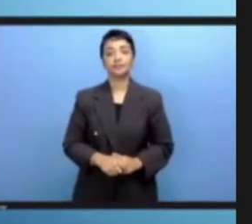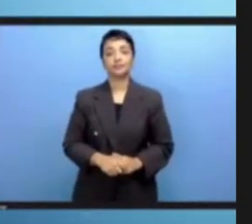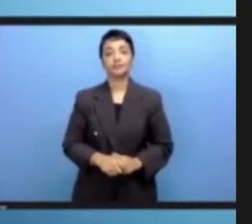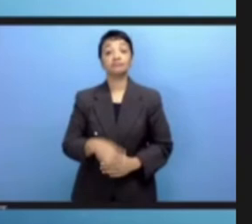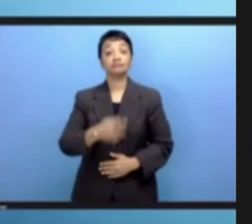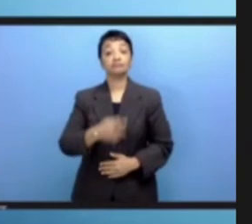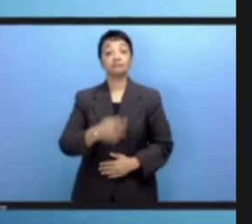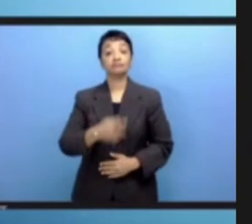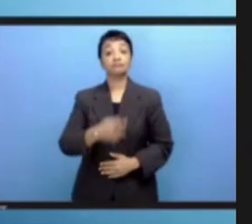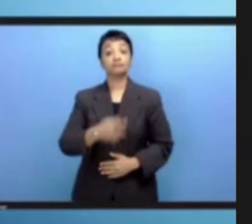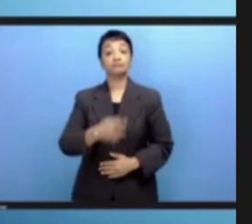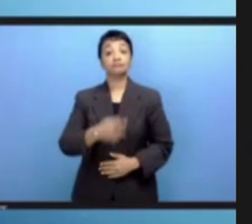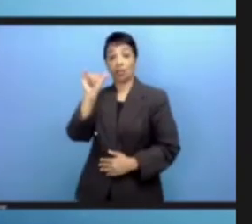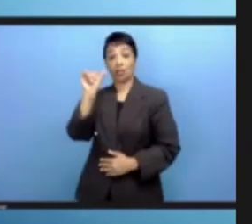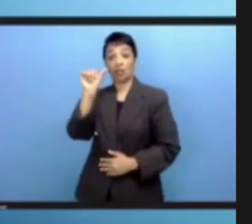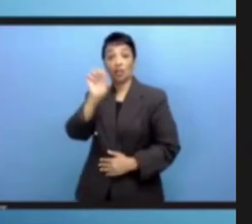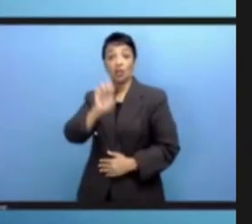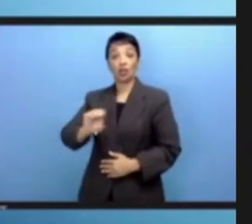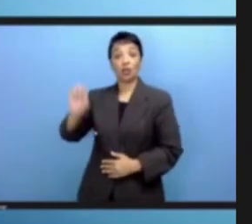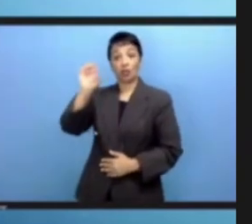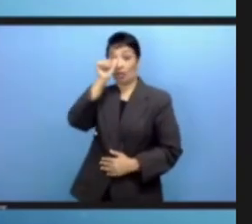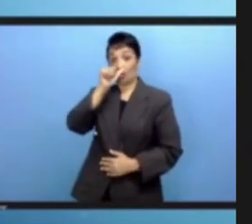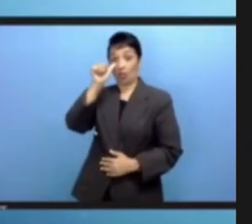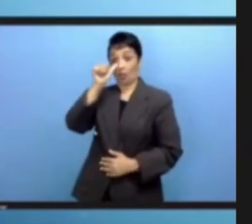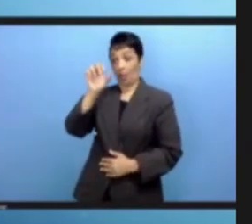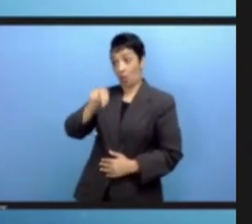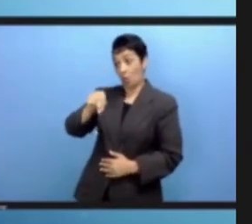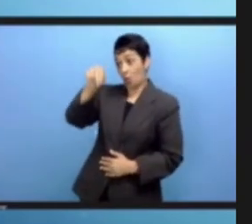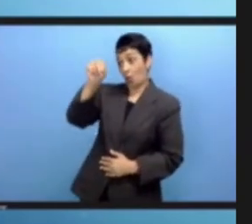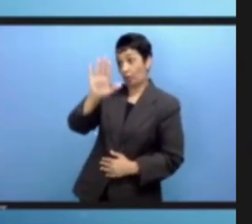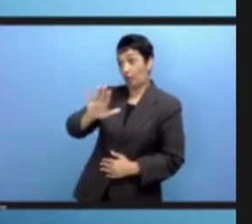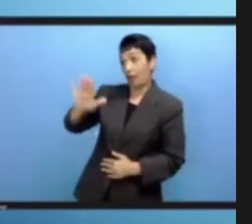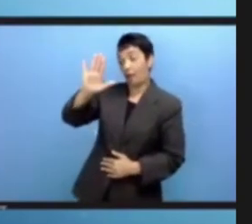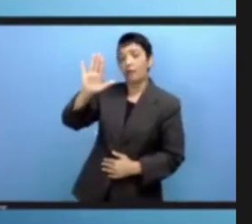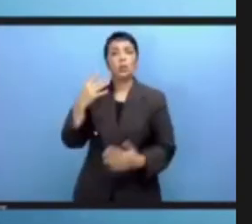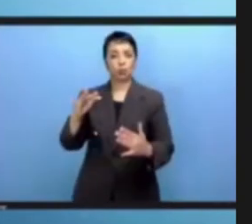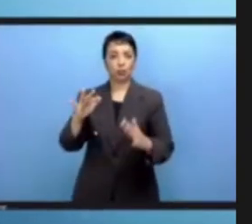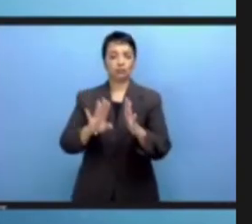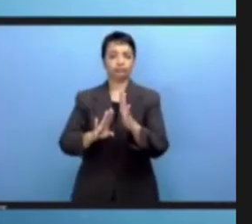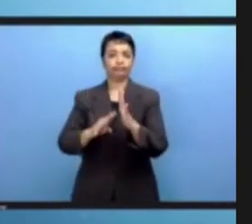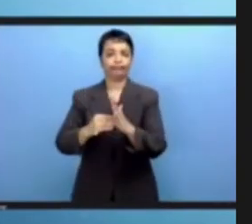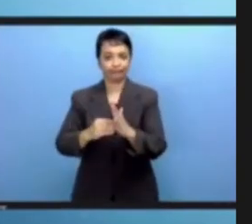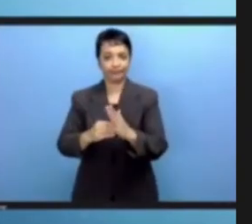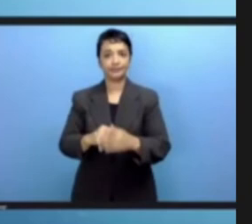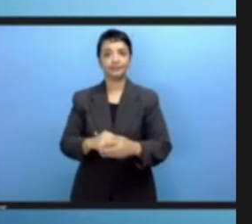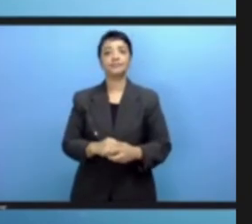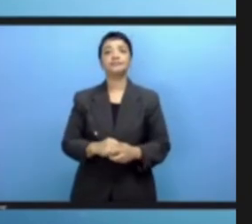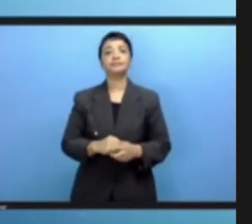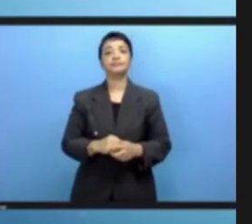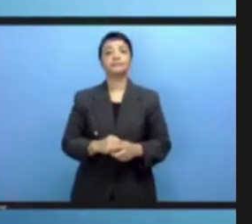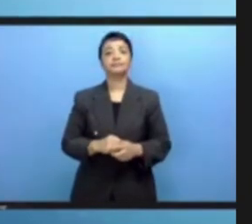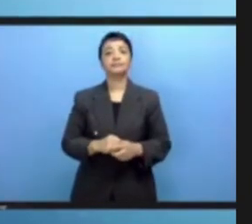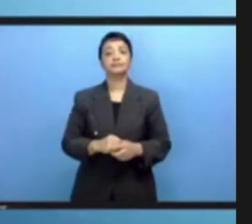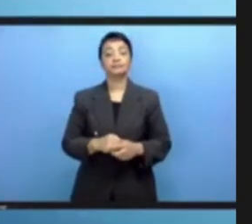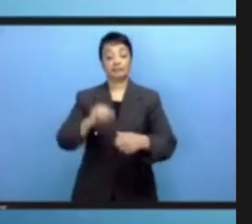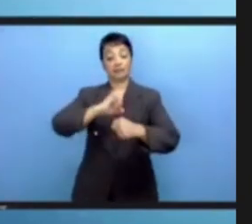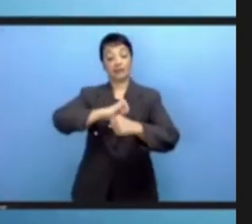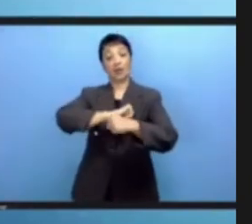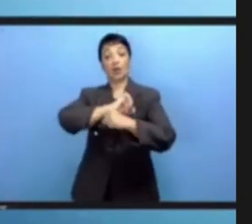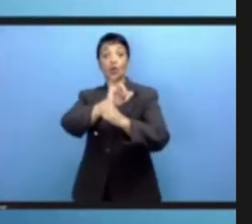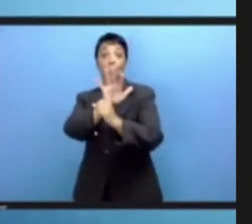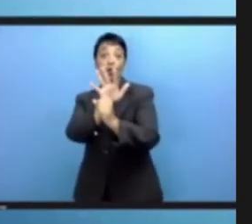mésinformations en Éthiopie et particulièrement sur la partie nord du pays. D'autre part, sur fond